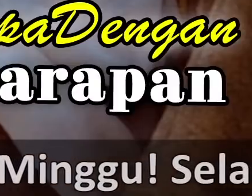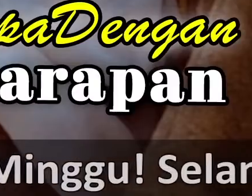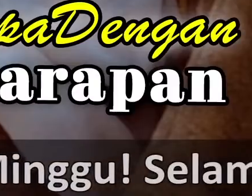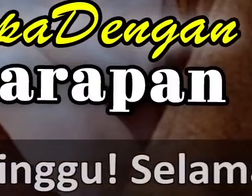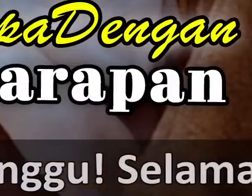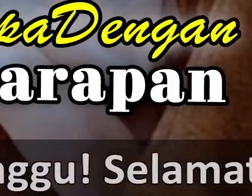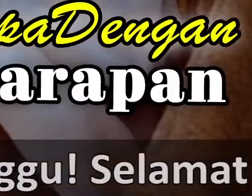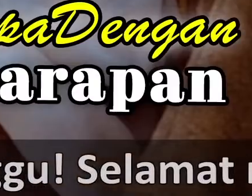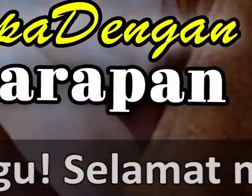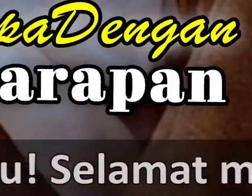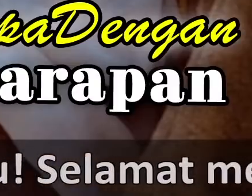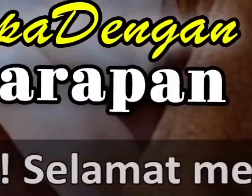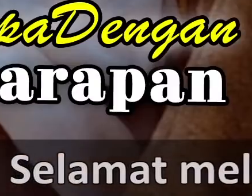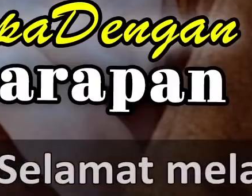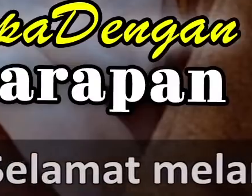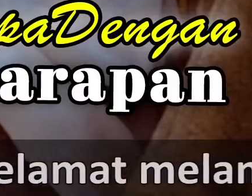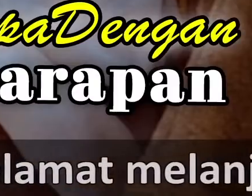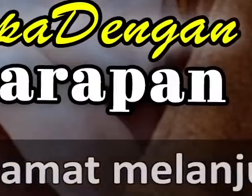hai